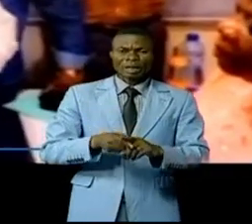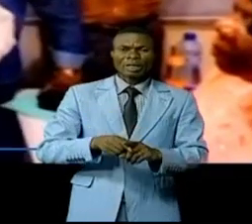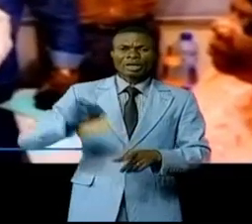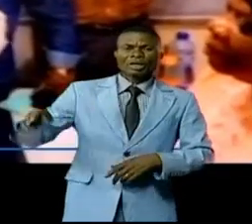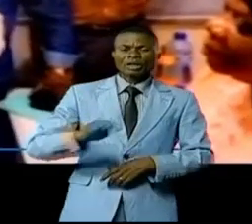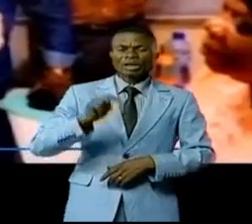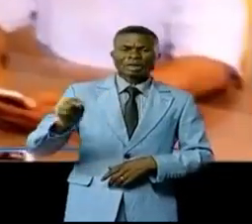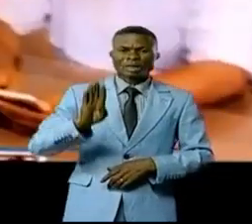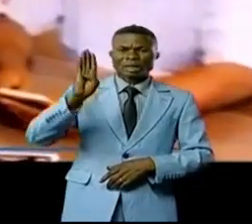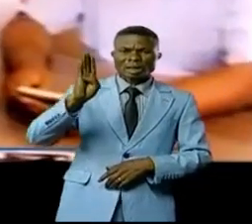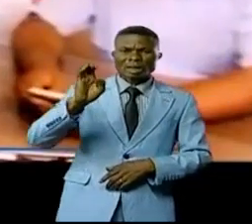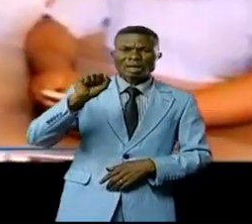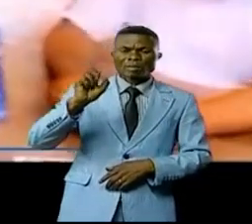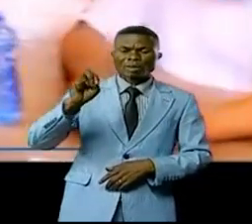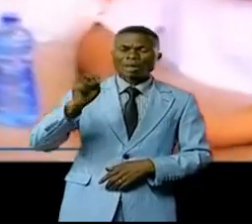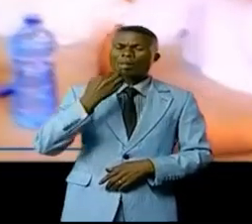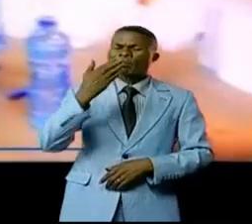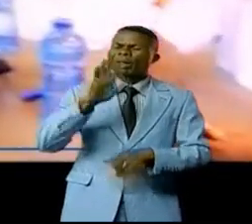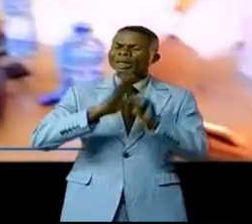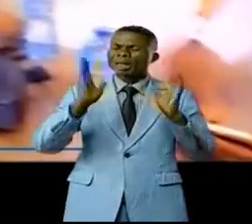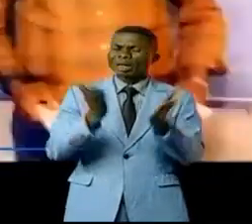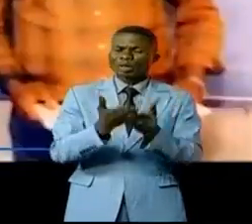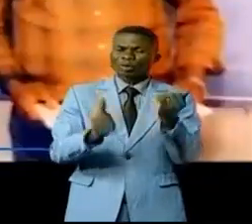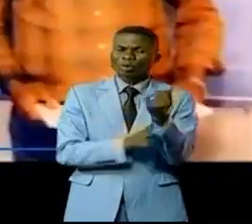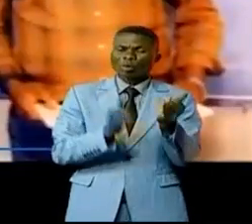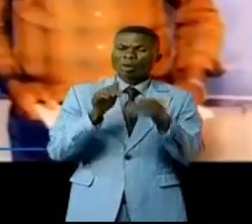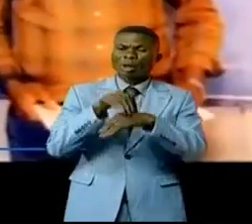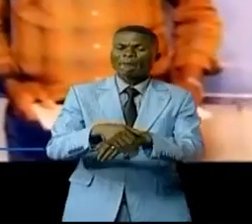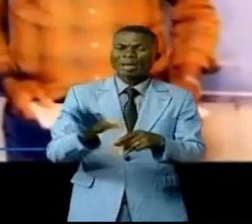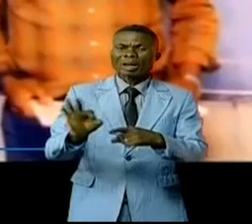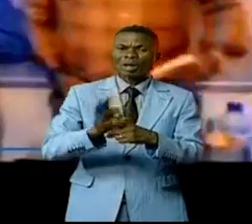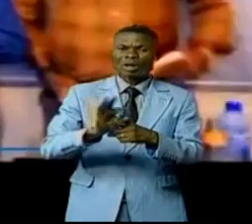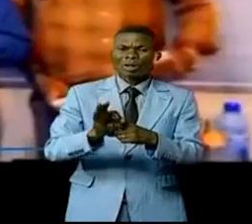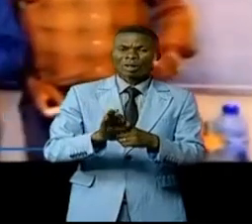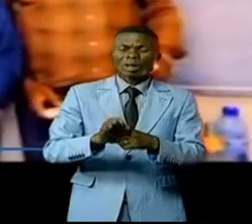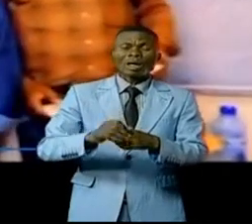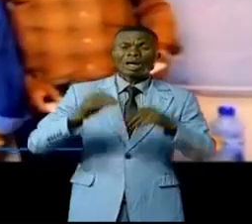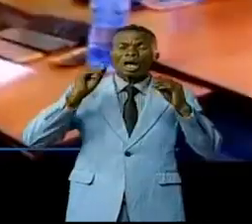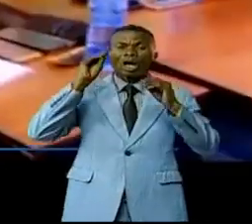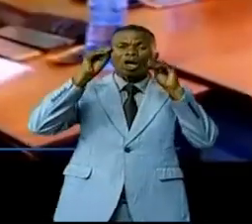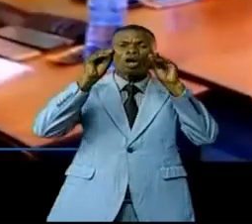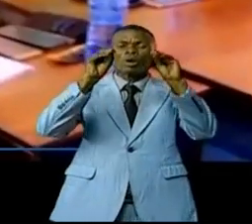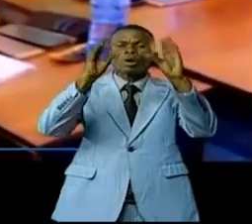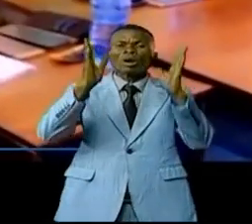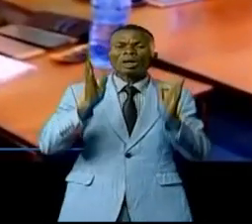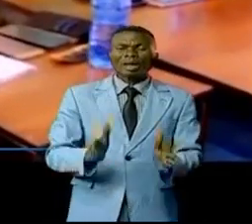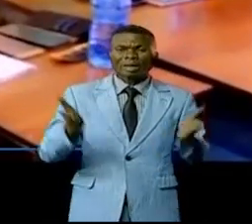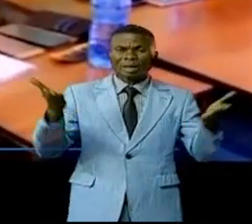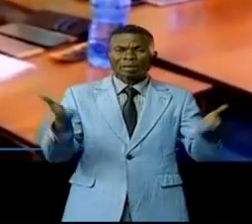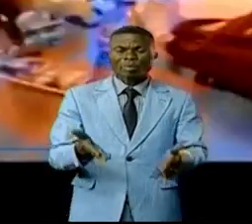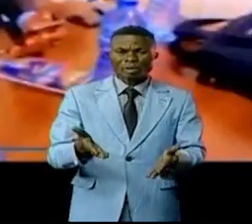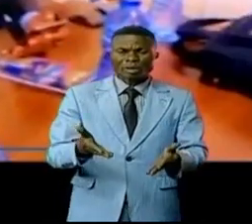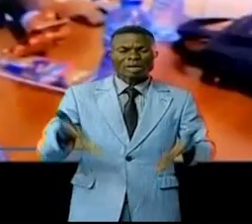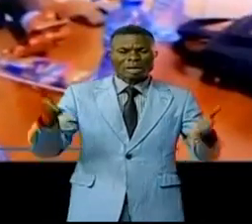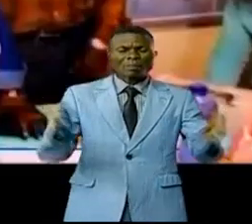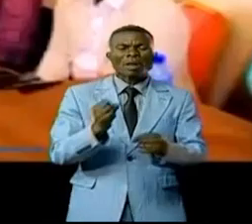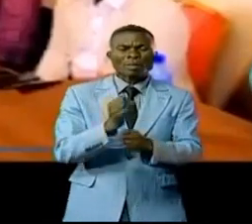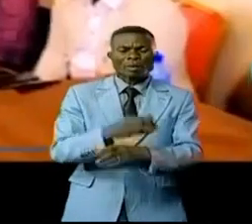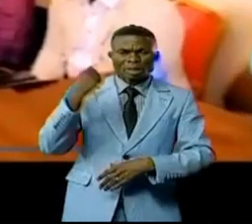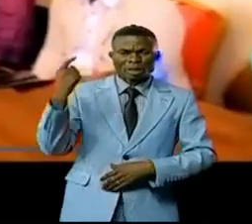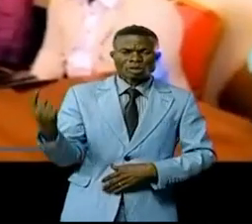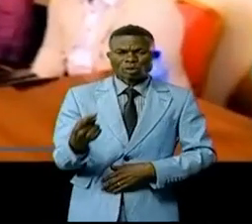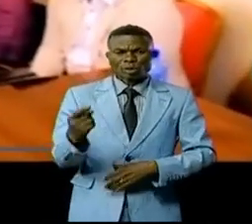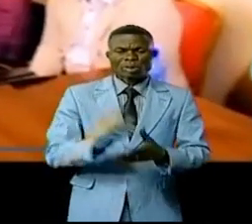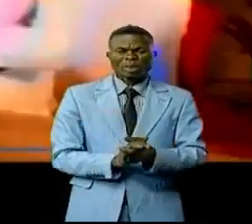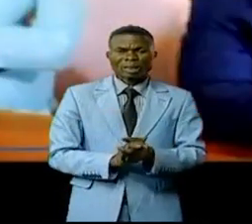a remercié tous les participants ainsi que les différents formateurs qui se sont succédés pendant ces jours à être toujours disponibles.